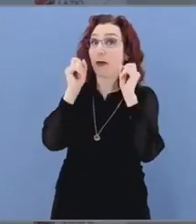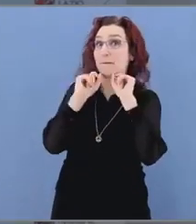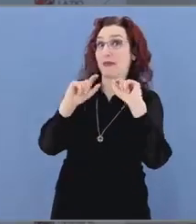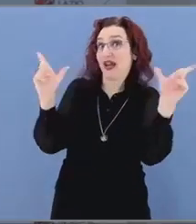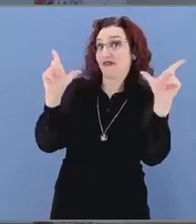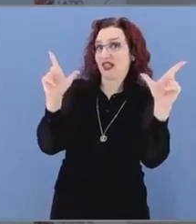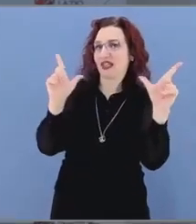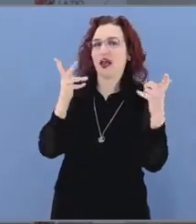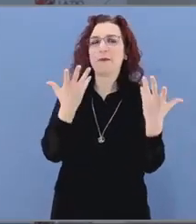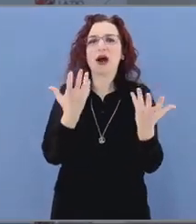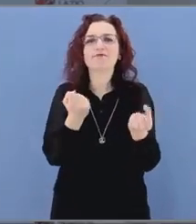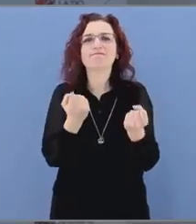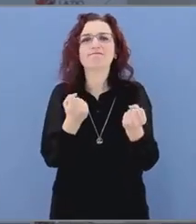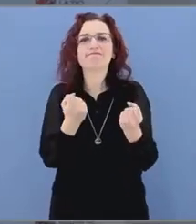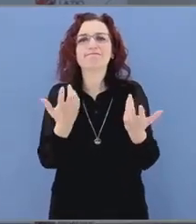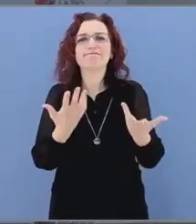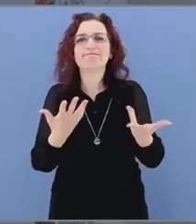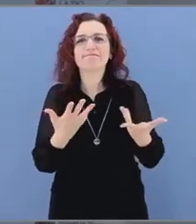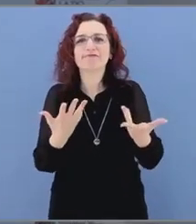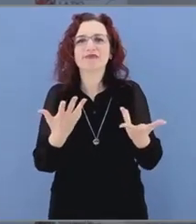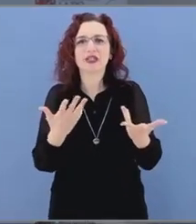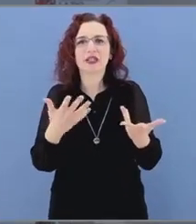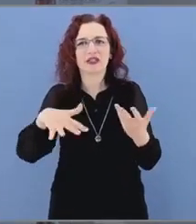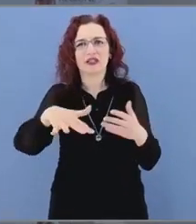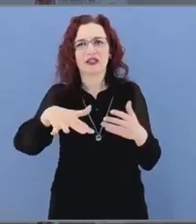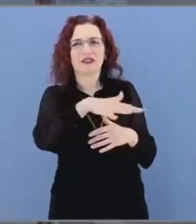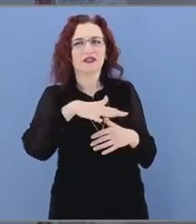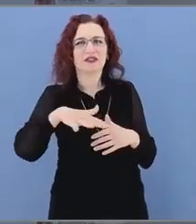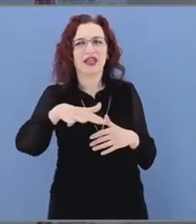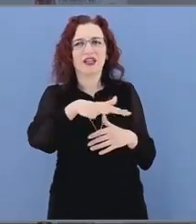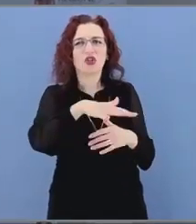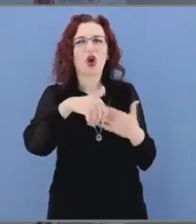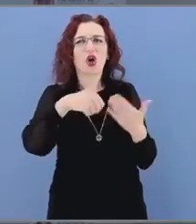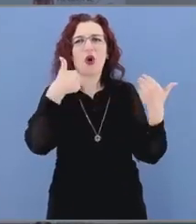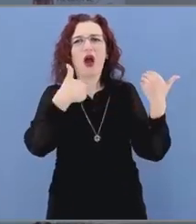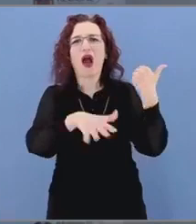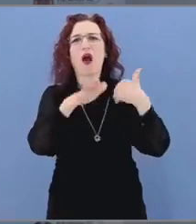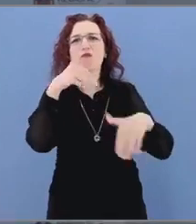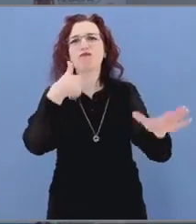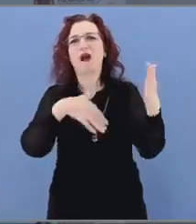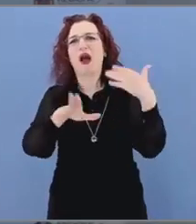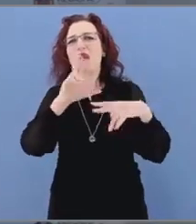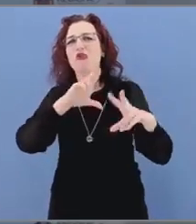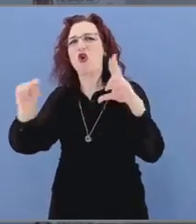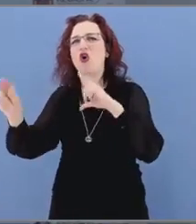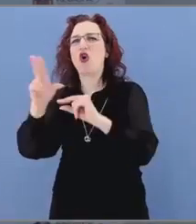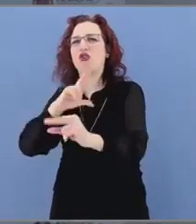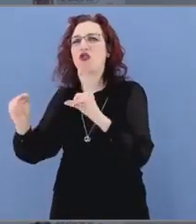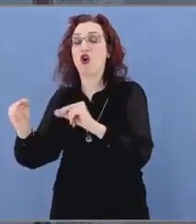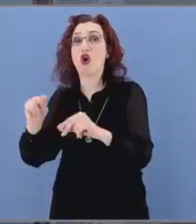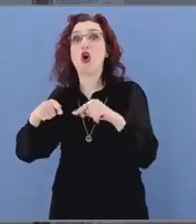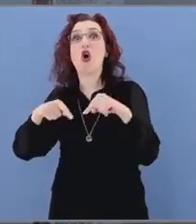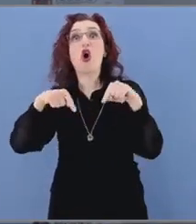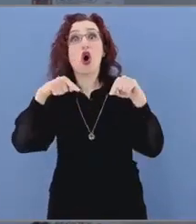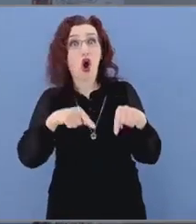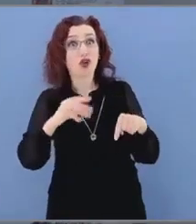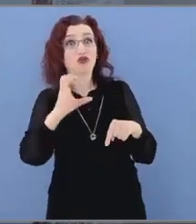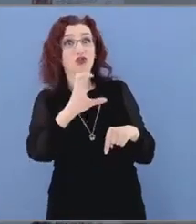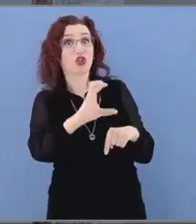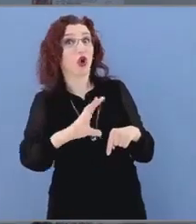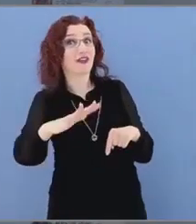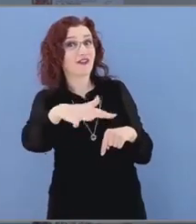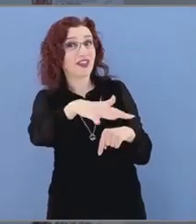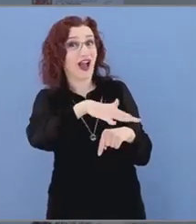era l'abbandono di questo pezzo di territorio, e oggi Corviale non solo non è uno